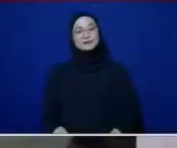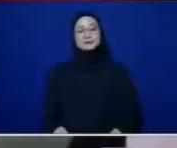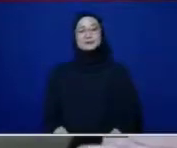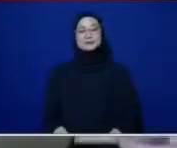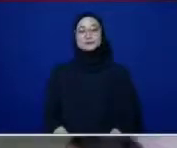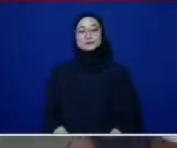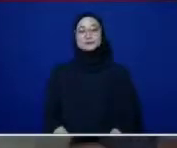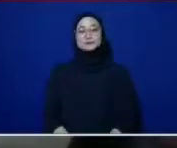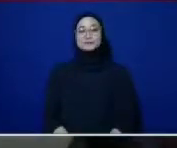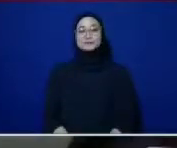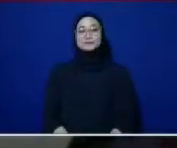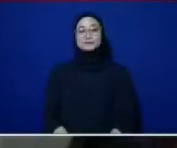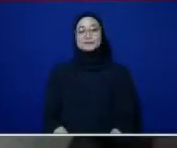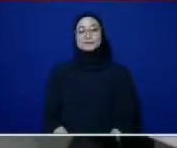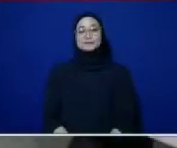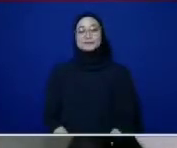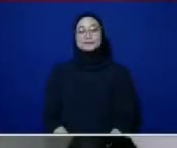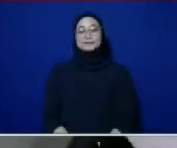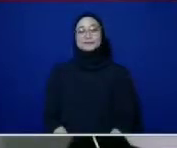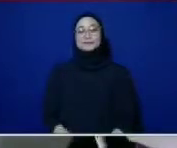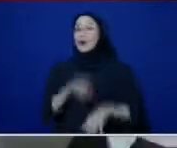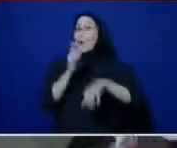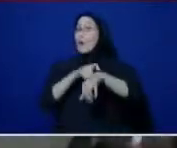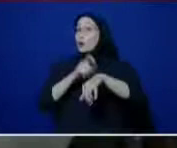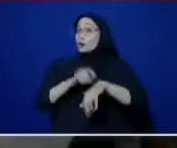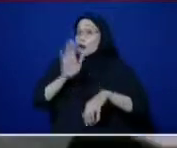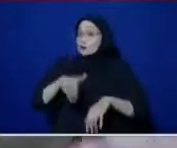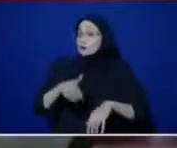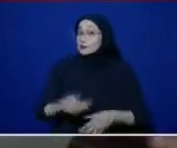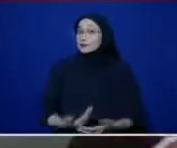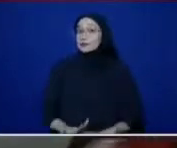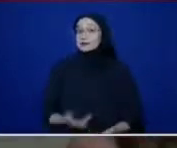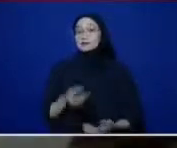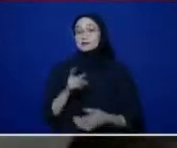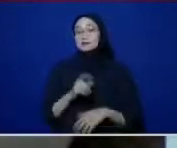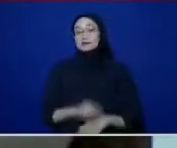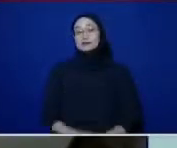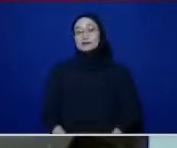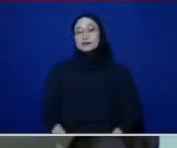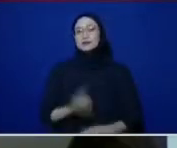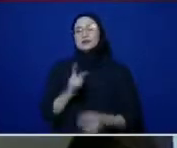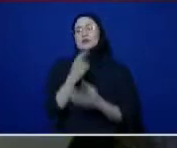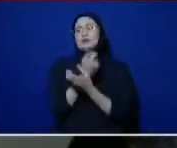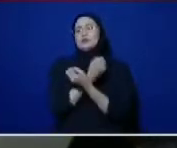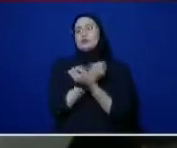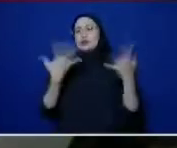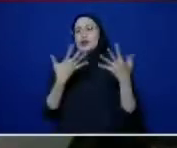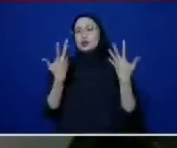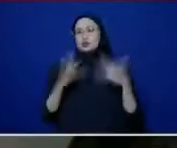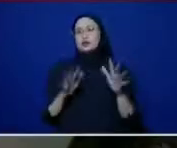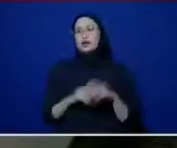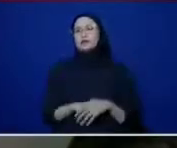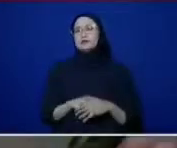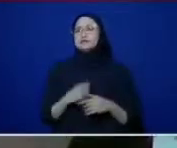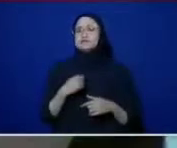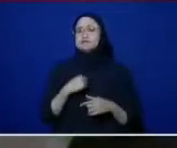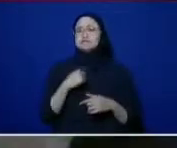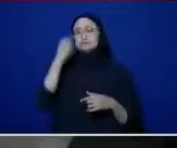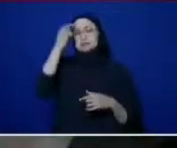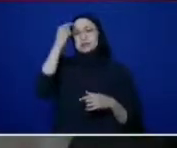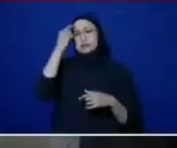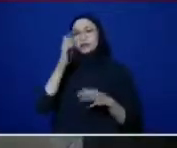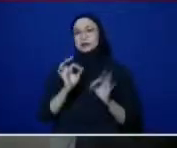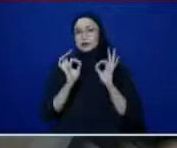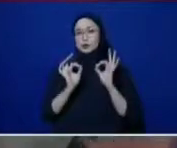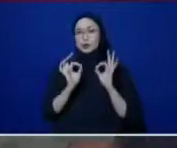Bapak, cukup segitu saja. Masih ada waktu, masih ada waktu, Pak. Masih ada waktu. Kalau udah jelas, saya kira cukup ya. Kita hargai semua